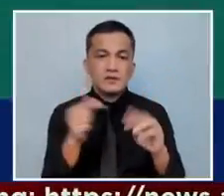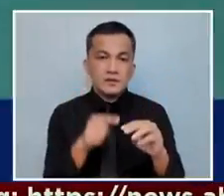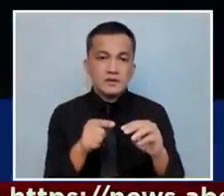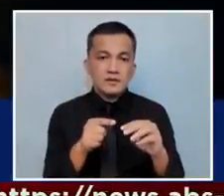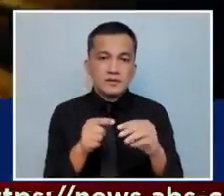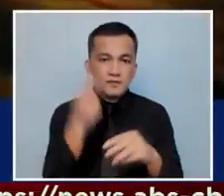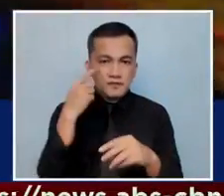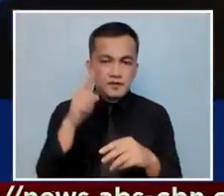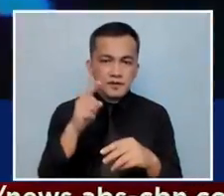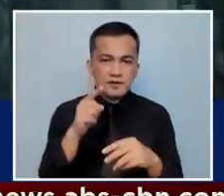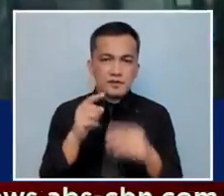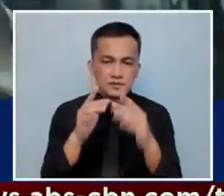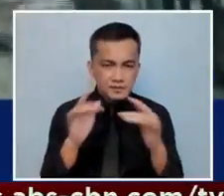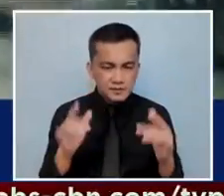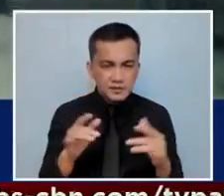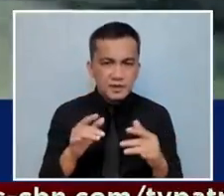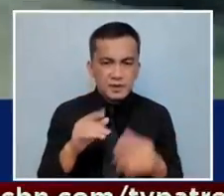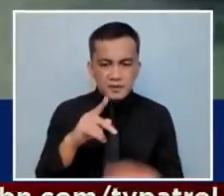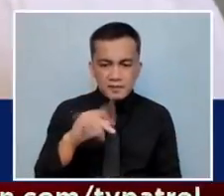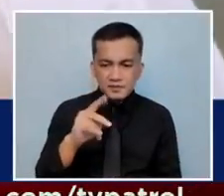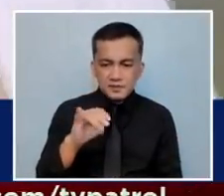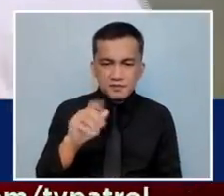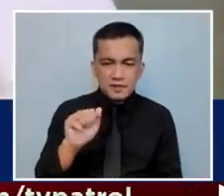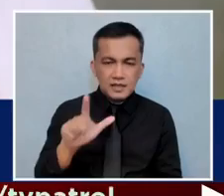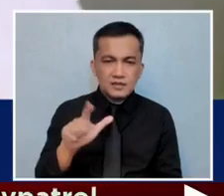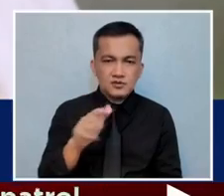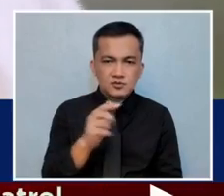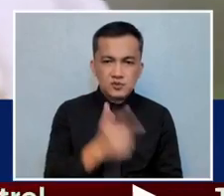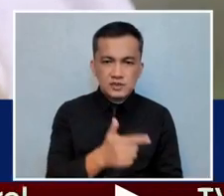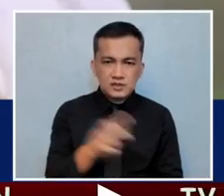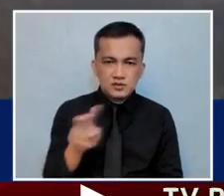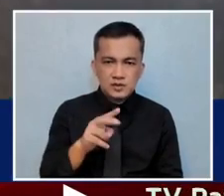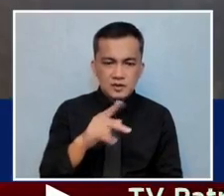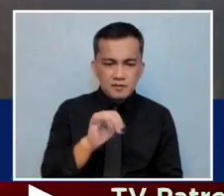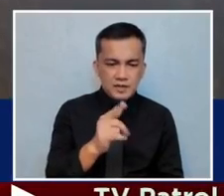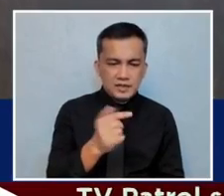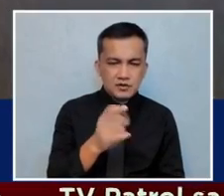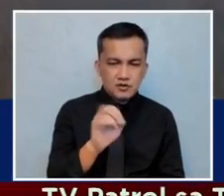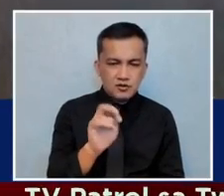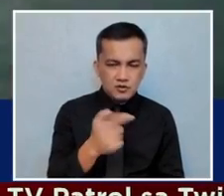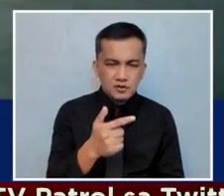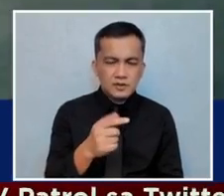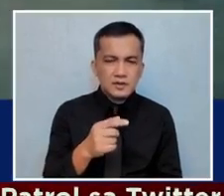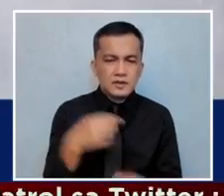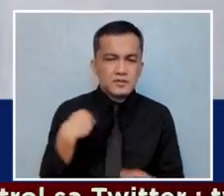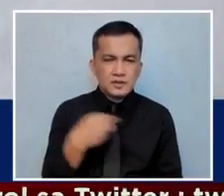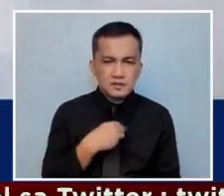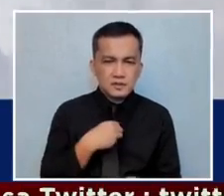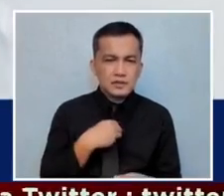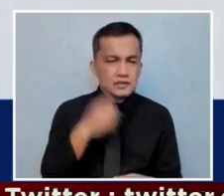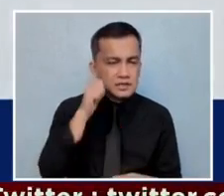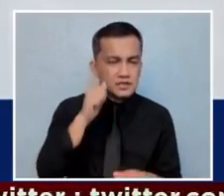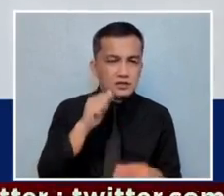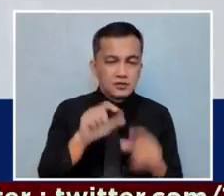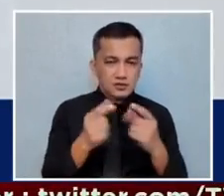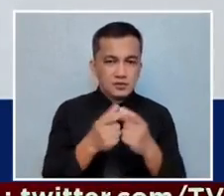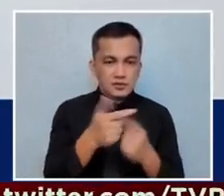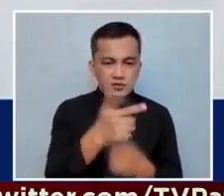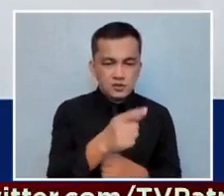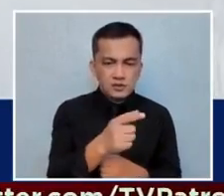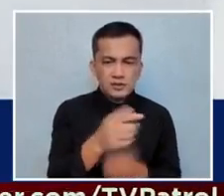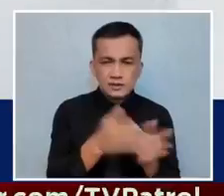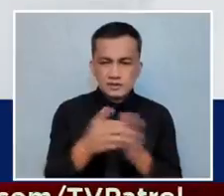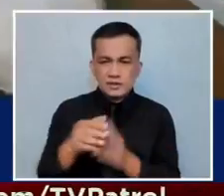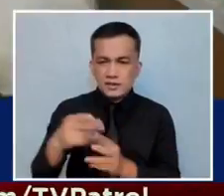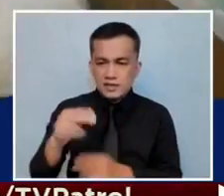sa Popsival 2022. Babiyahing Pinas sina Park Bom na miyembro ng iconic girl group na 21, Hyulin mula sa girl